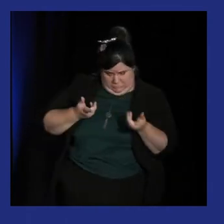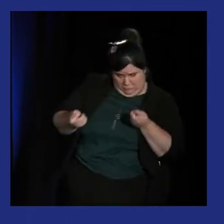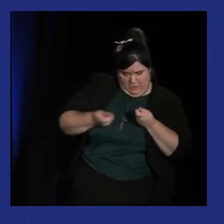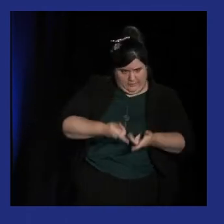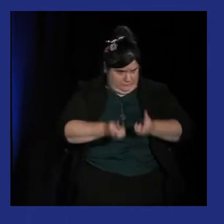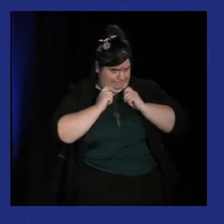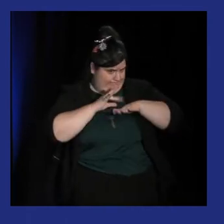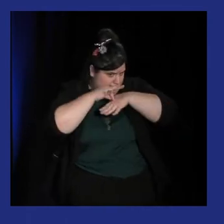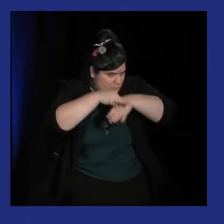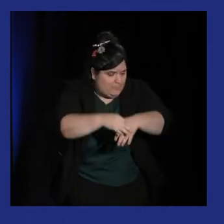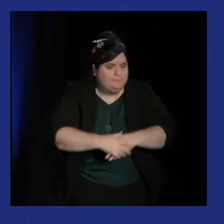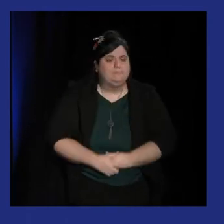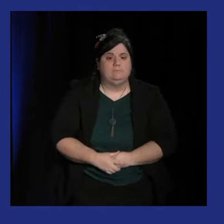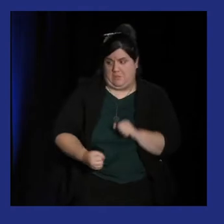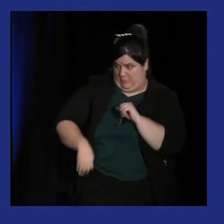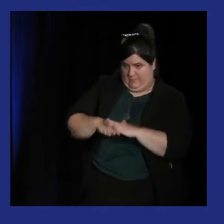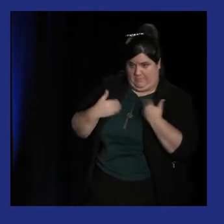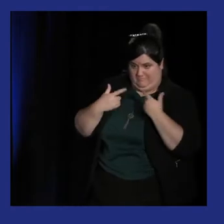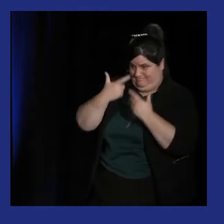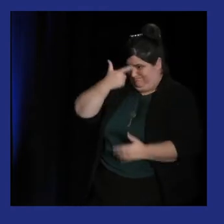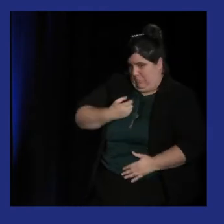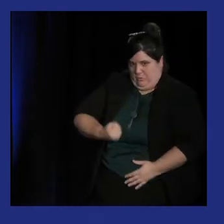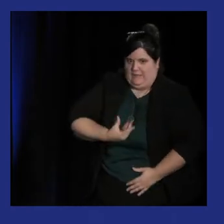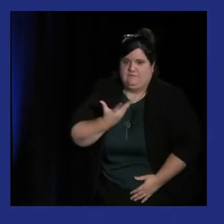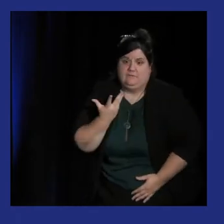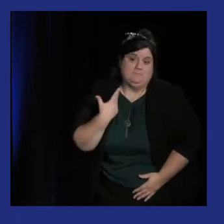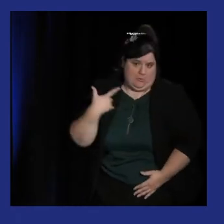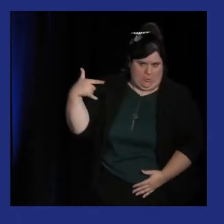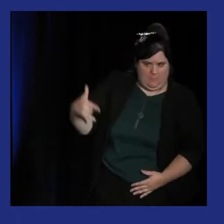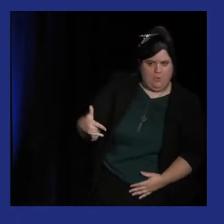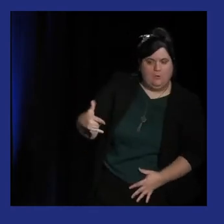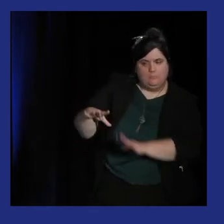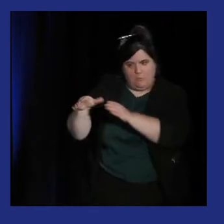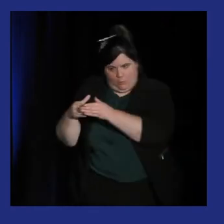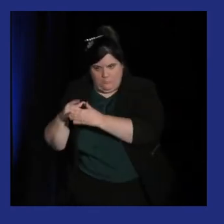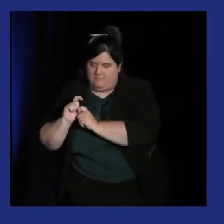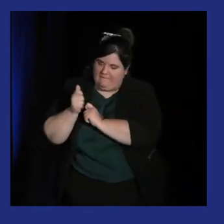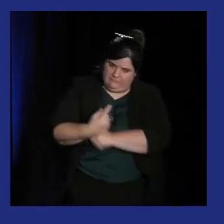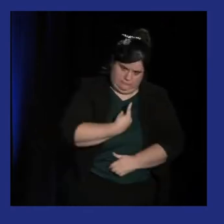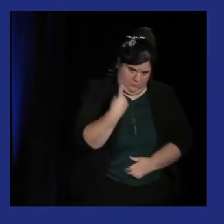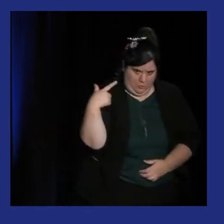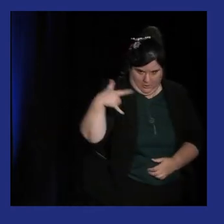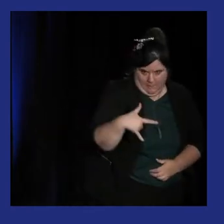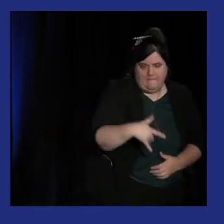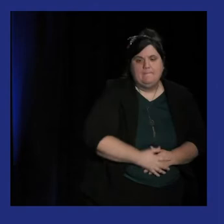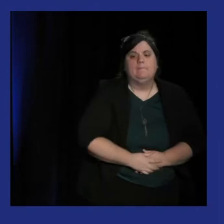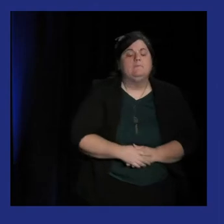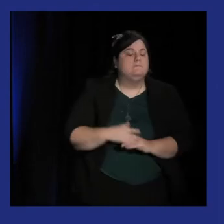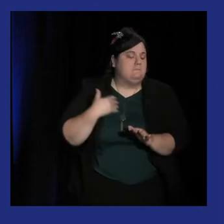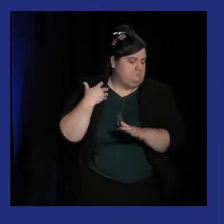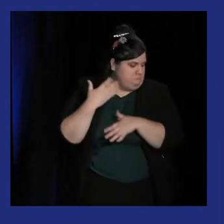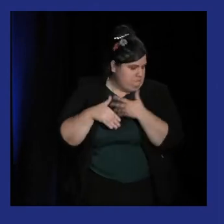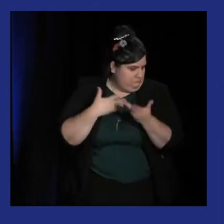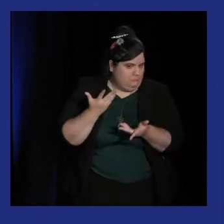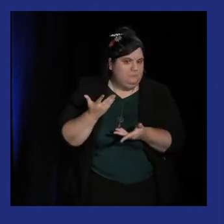j'ai démarré ma carrière en tant qu'artiste en tant que crapeur d'abord dans un groupe puis en solo assez rapidement j'ai